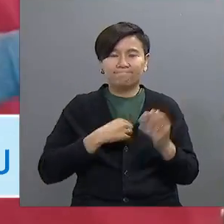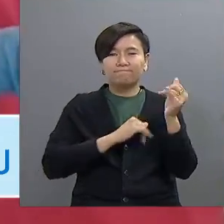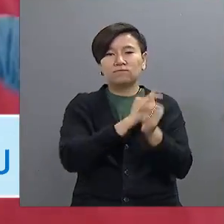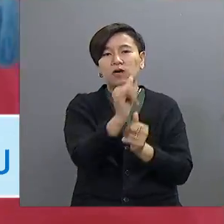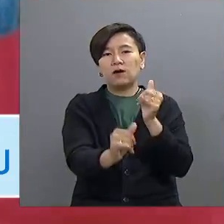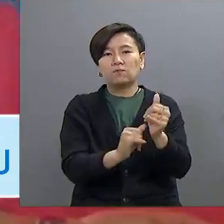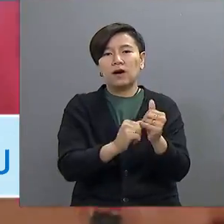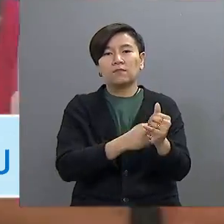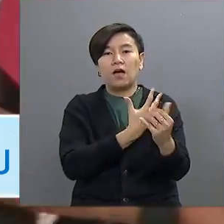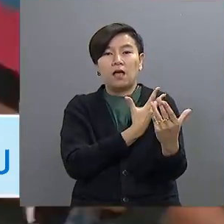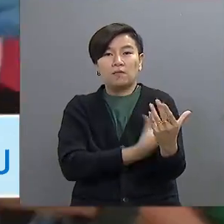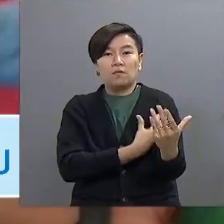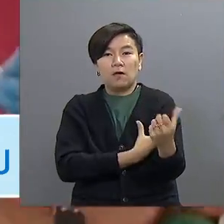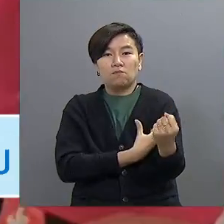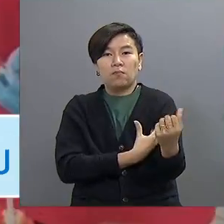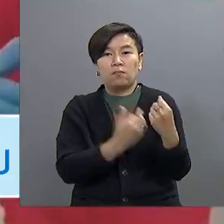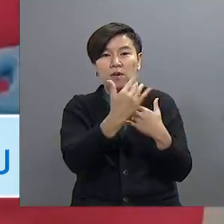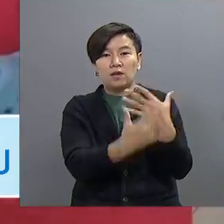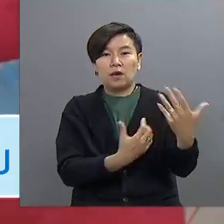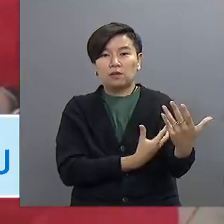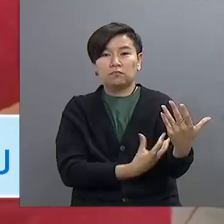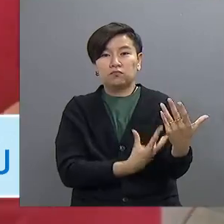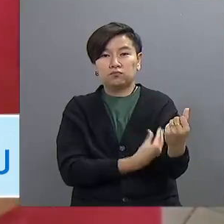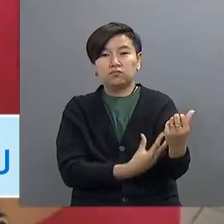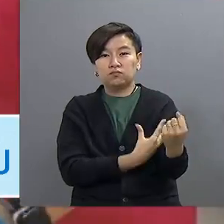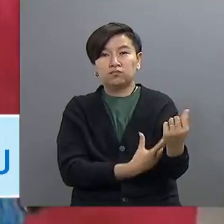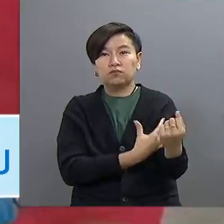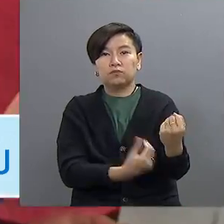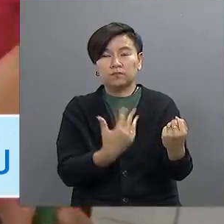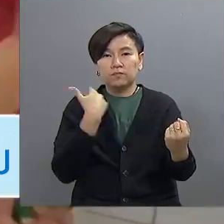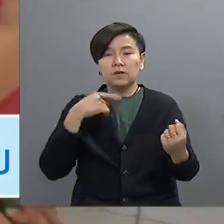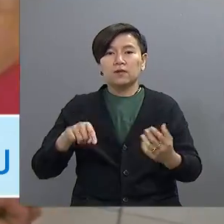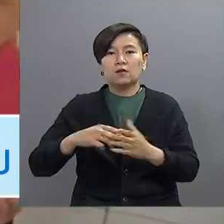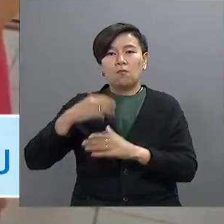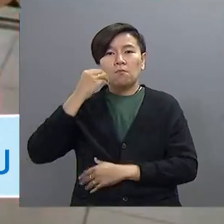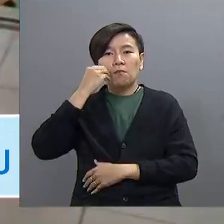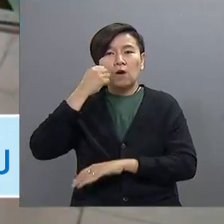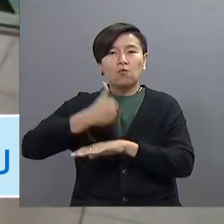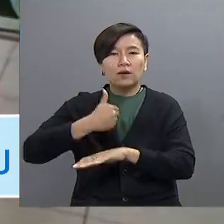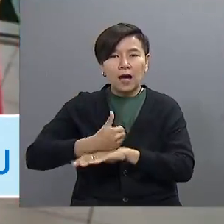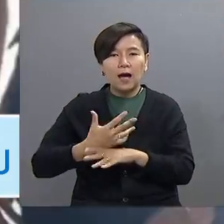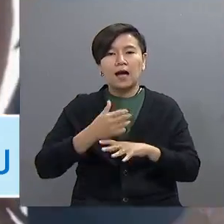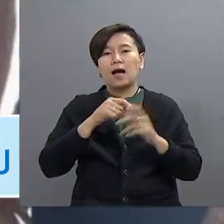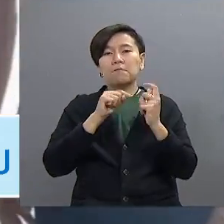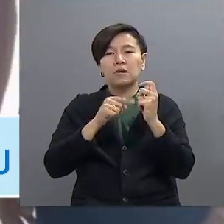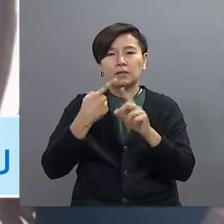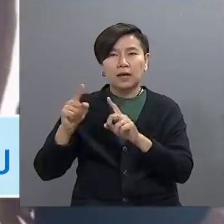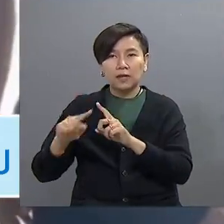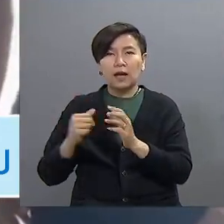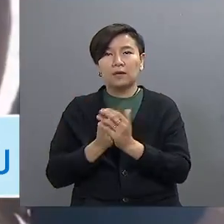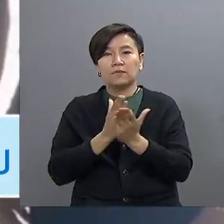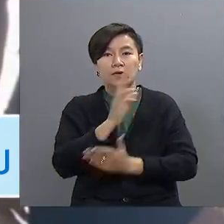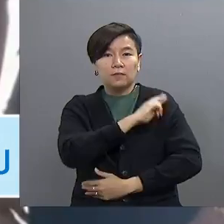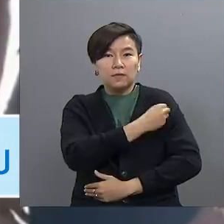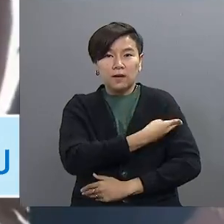าดจังหวัดบึงกาฬค่ะมีนายทวีชินรงค์ในอำเภอปากคาดนำคณะกรรมการกาชาดอำเภอปากคาดผู้นำ ชุม